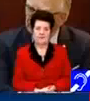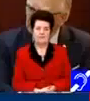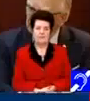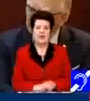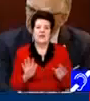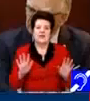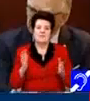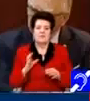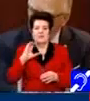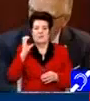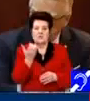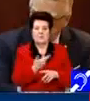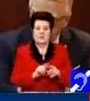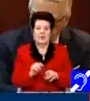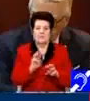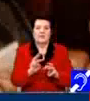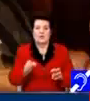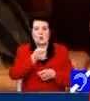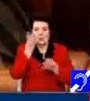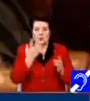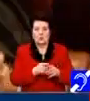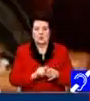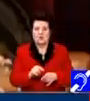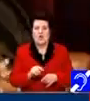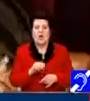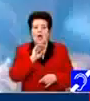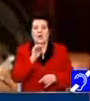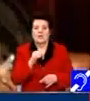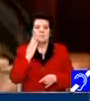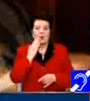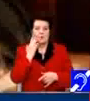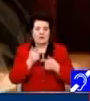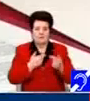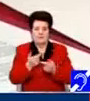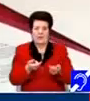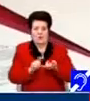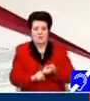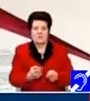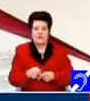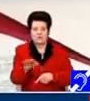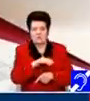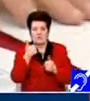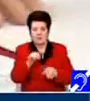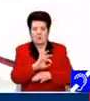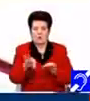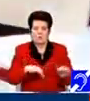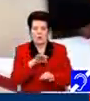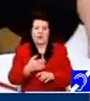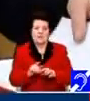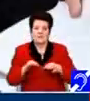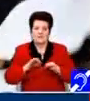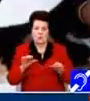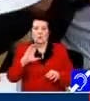În anul centenarului, specialiștii din Ministerul Culturii și cei ai Academiei Române vor fi în permanent contact pentru a pune la punct cele mai bune proiecte prin care să